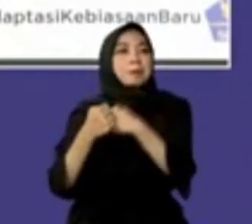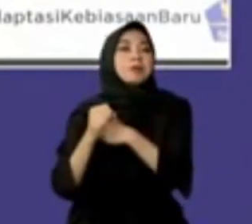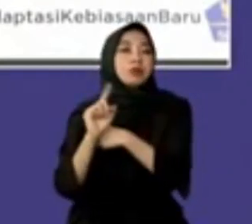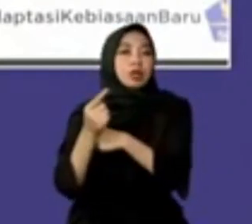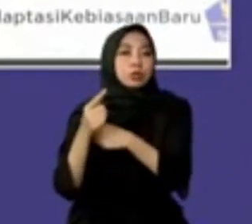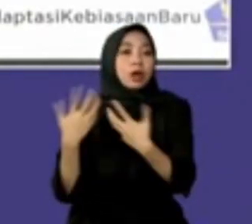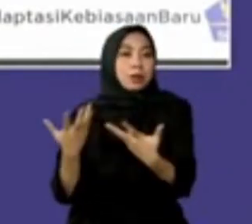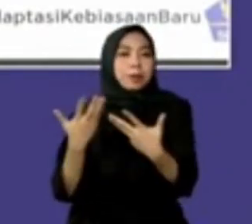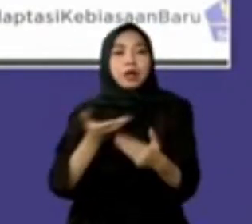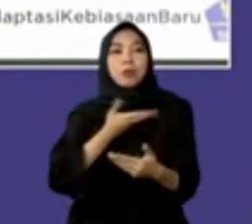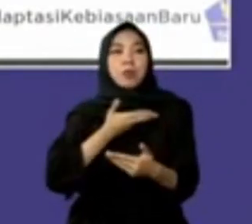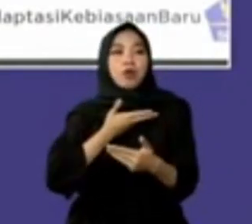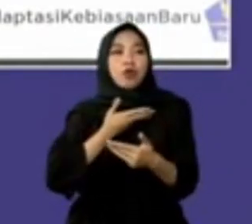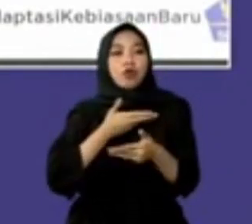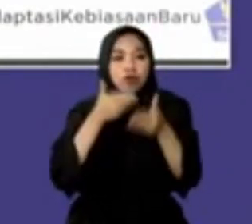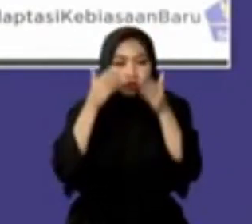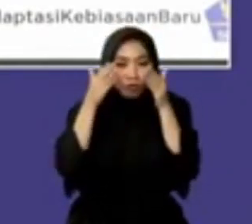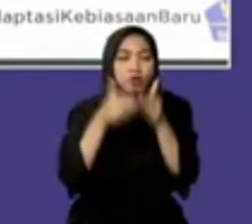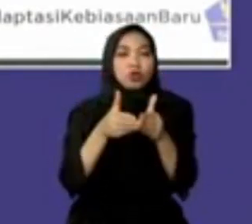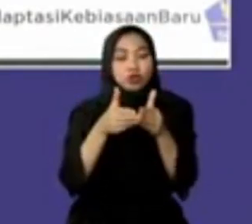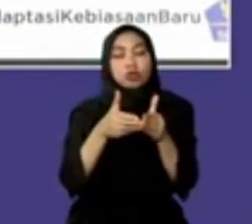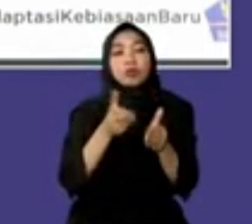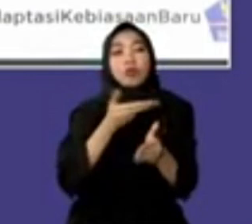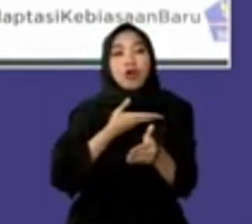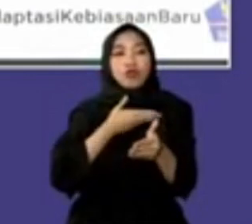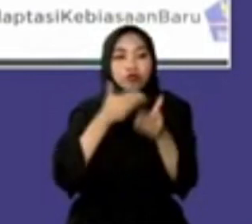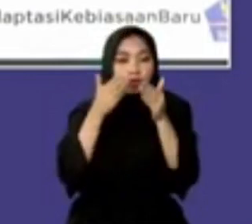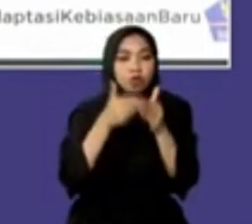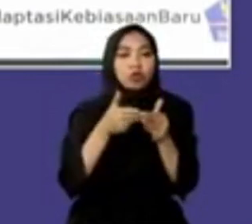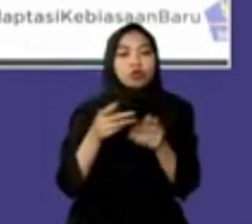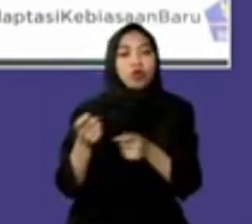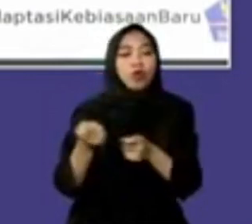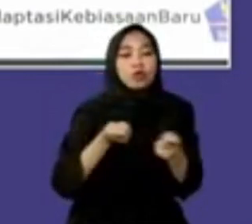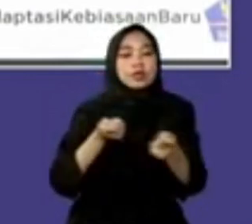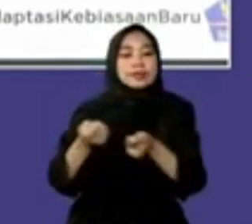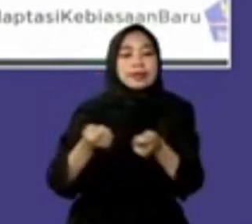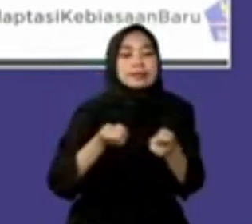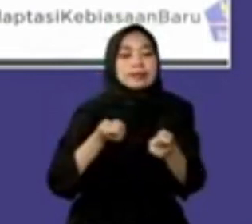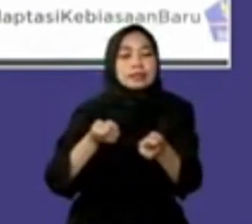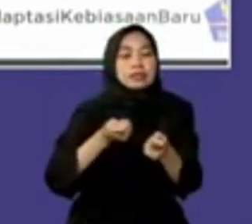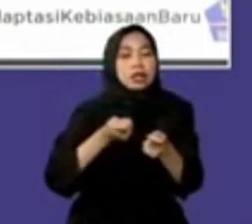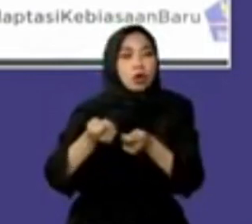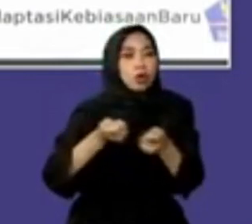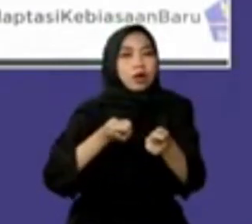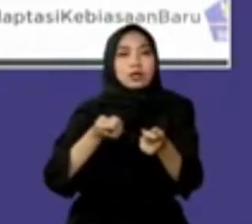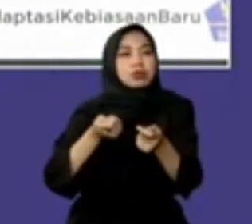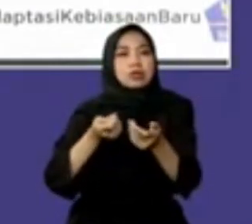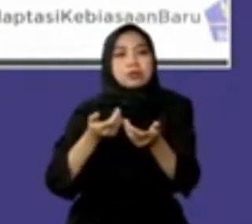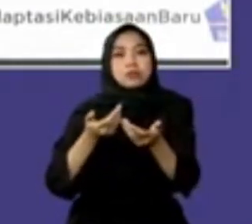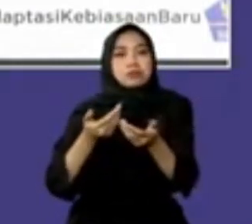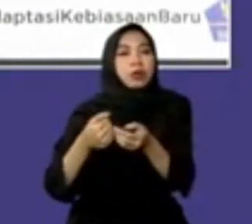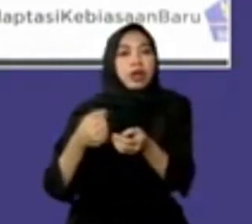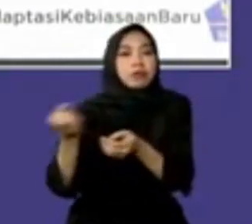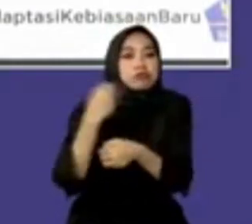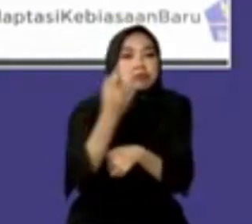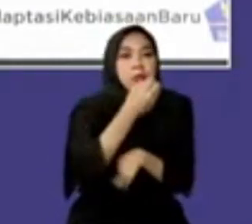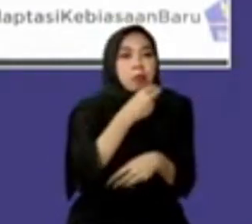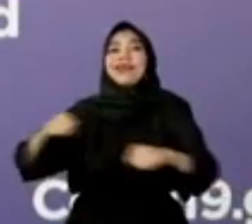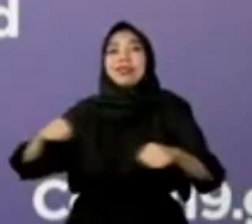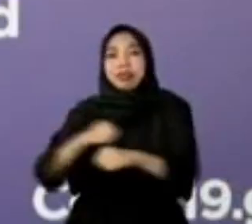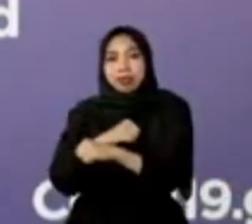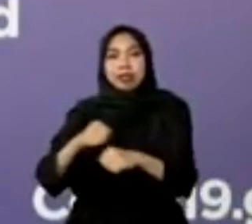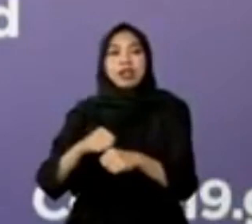dilakukan adalah untuk menyeimbangkan dan juga mengkoordinasi hal-hal yang menjadi masukan-masukan ataupun concern-concern yang